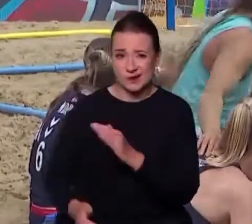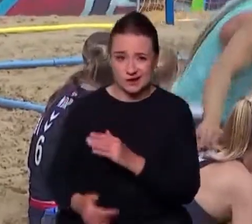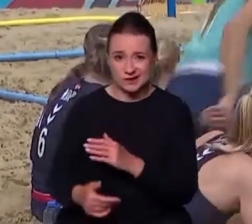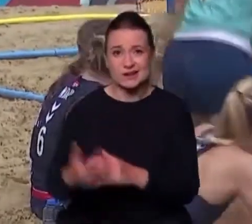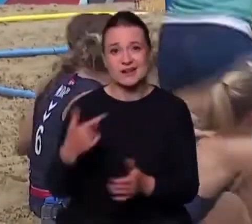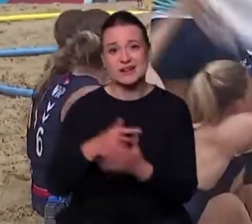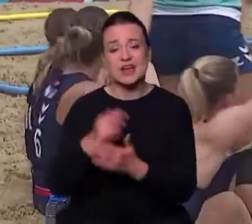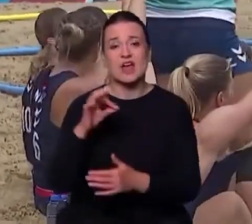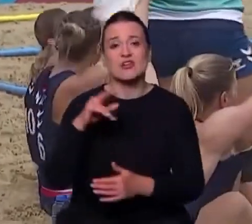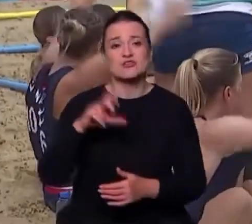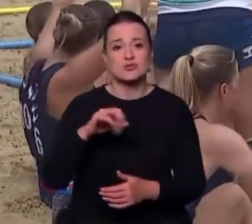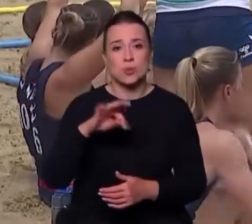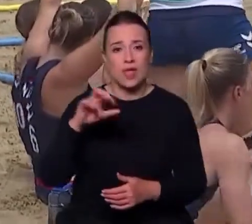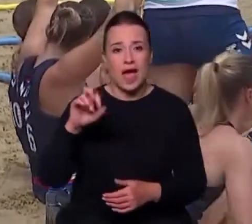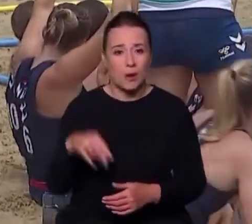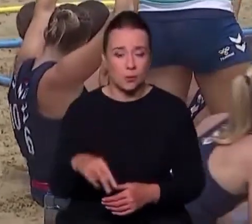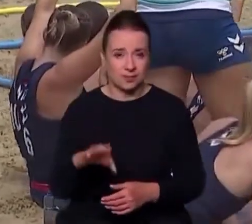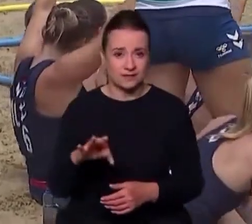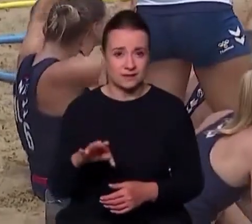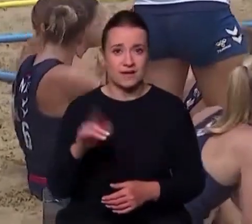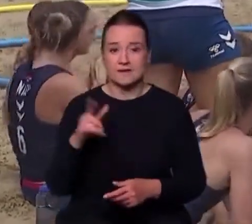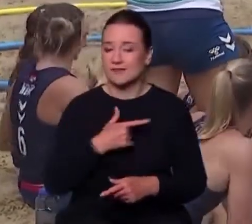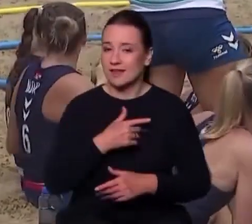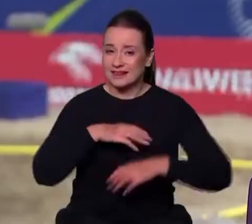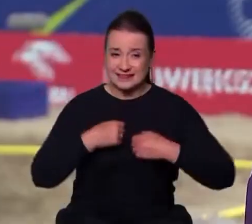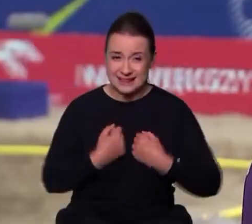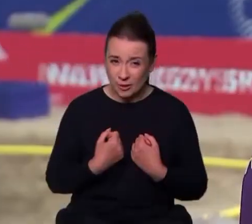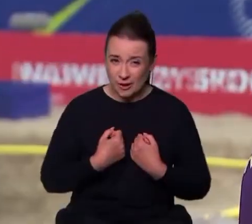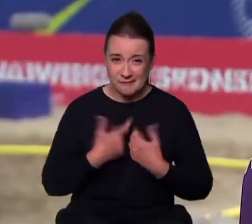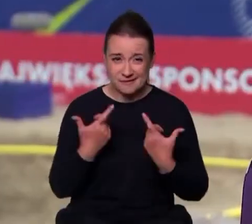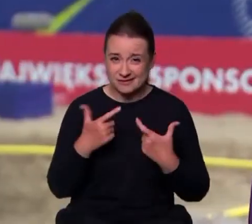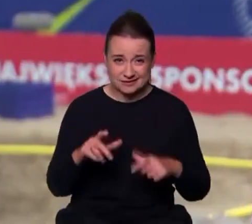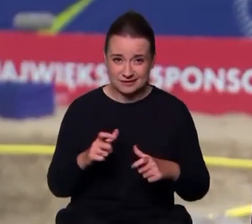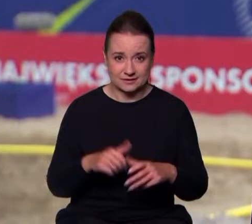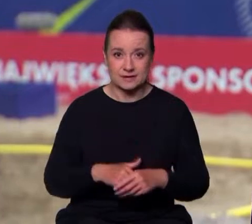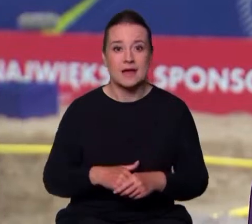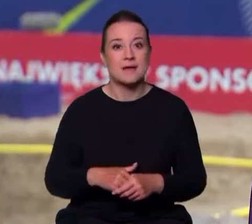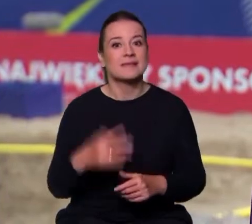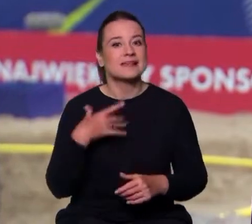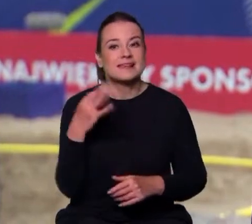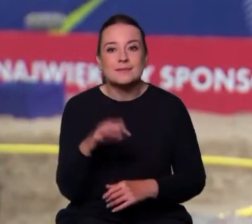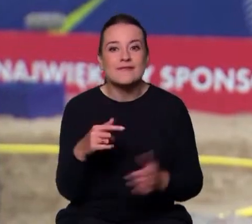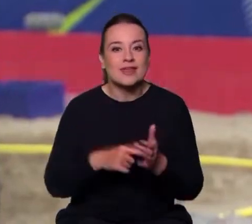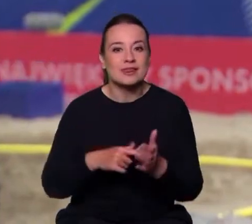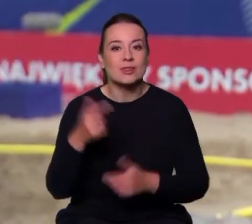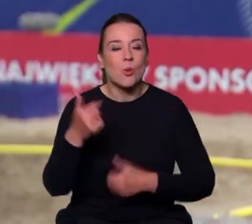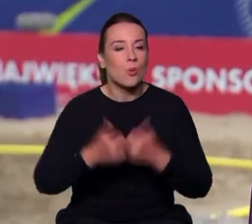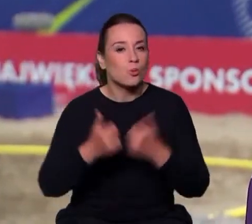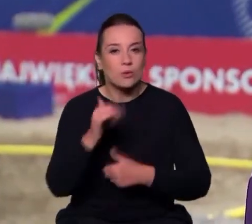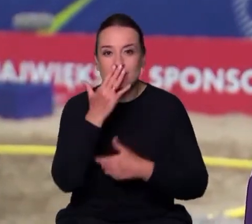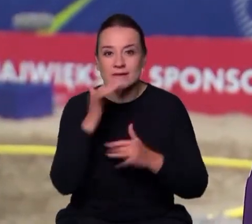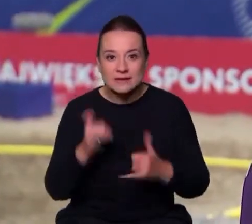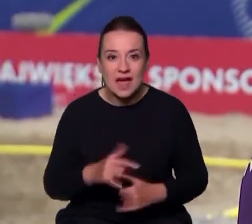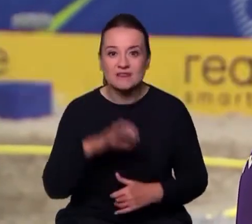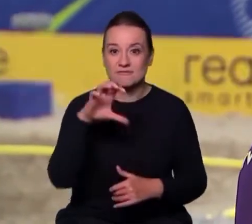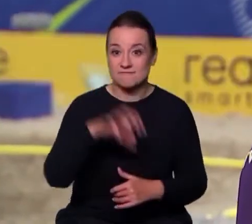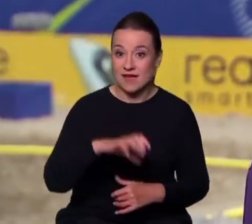tak zwanym shootoucie. Nie ma się co jednak załamywać. Specyfika tego turnieju jest taka, że faza